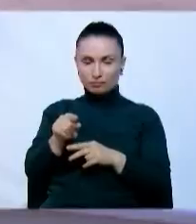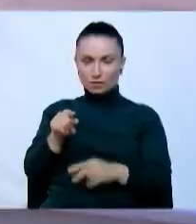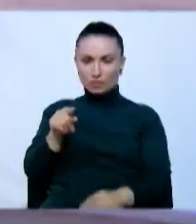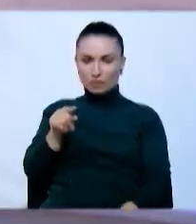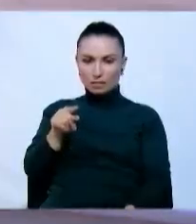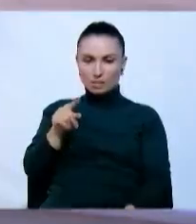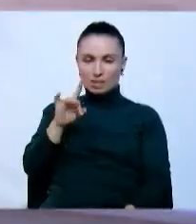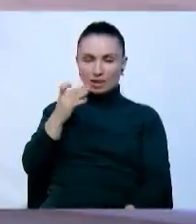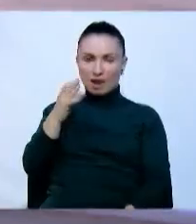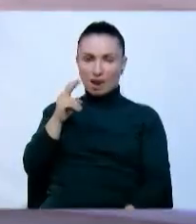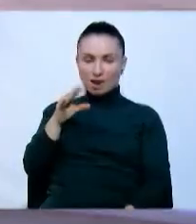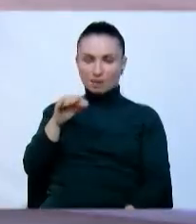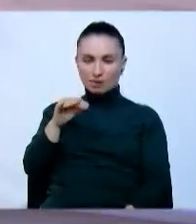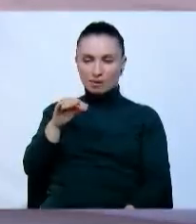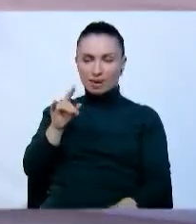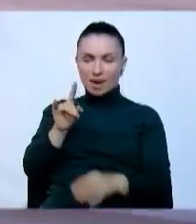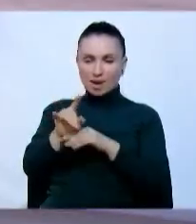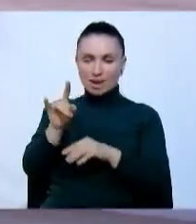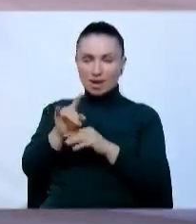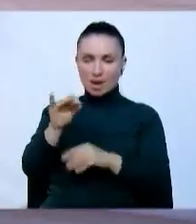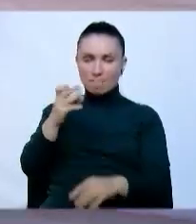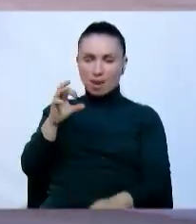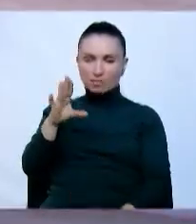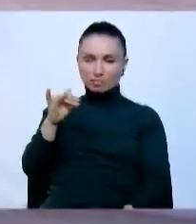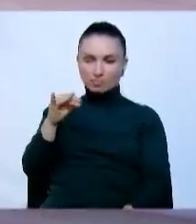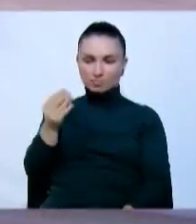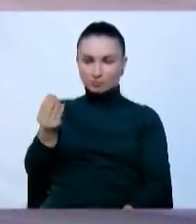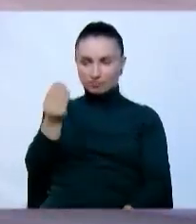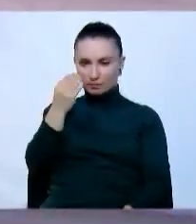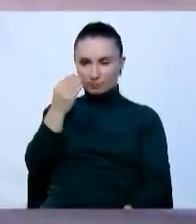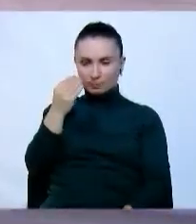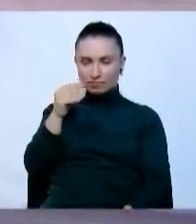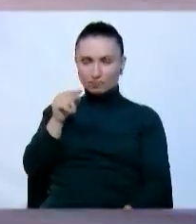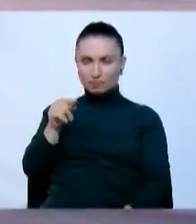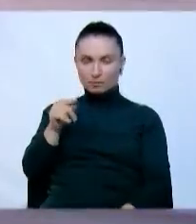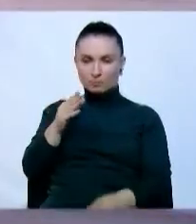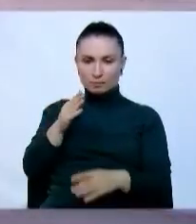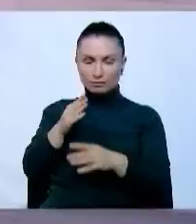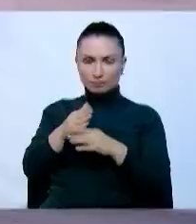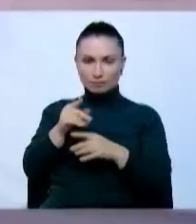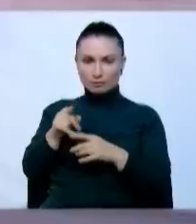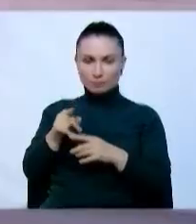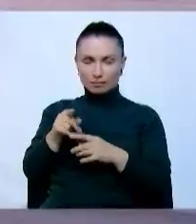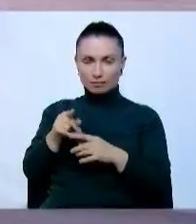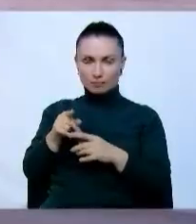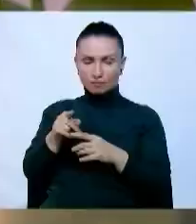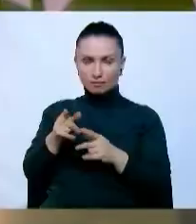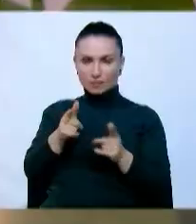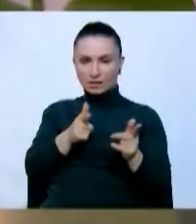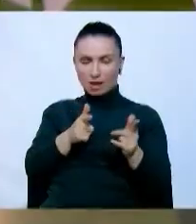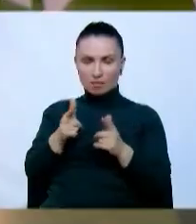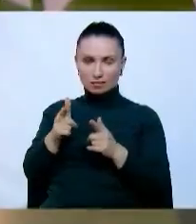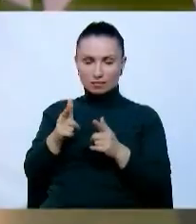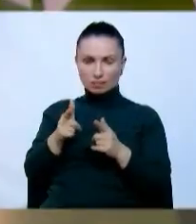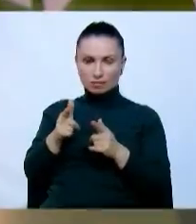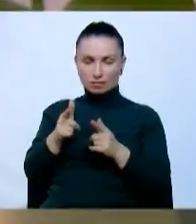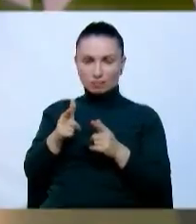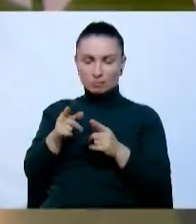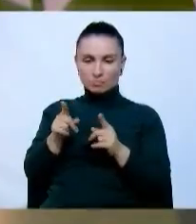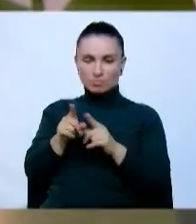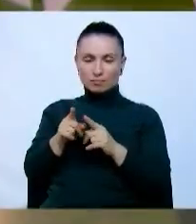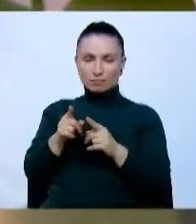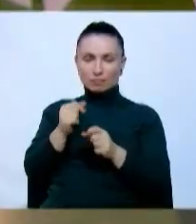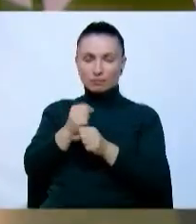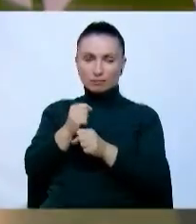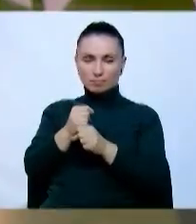ინტრასტრომალური რკალების იმპლანტირება. ინტრასტრომალური რკალები გახლავთ PMMA მატერიალი დამზადებული მოსახელობის გასაგები ნაზრები